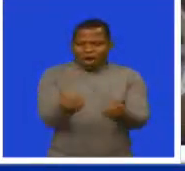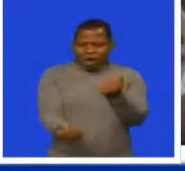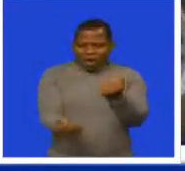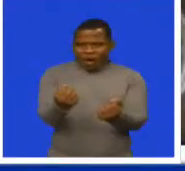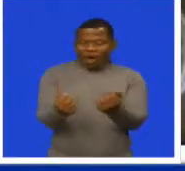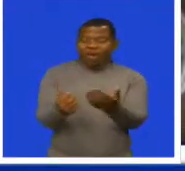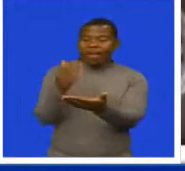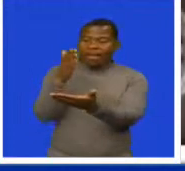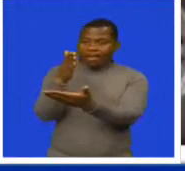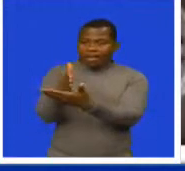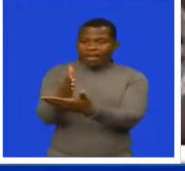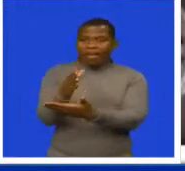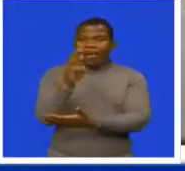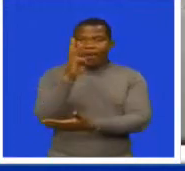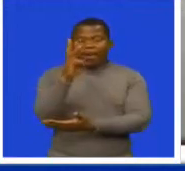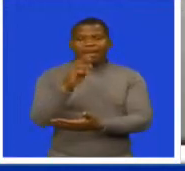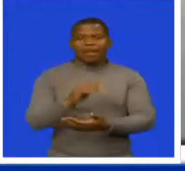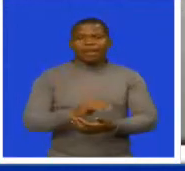Shabangu enkantolo yesimunye.